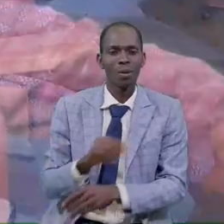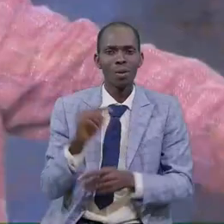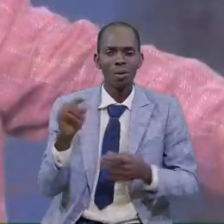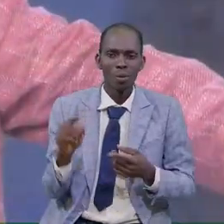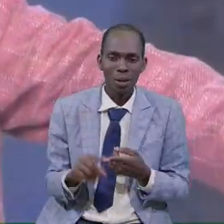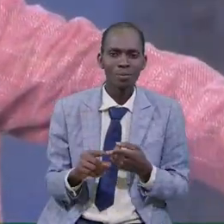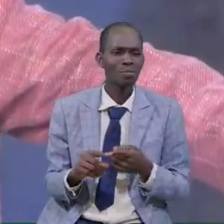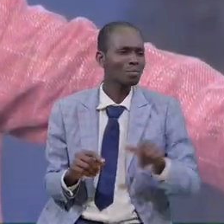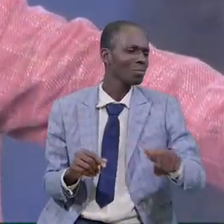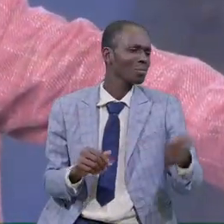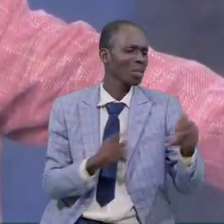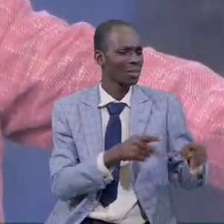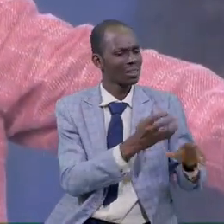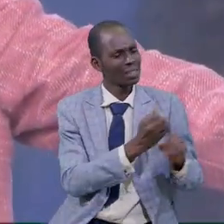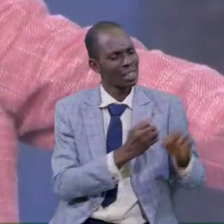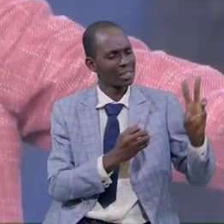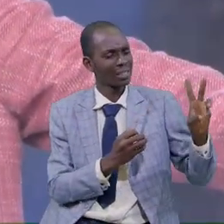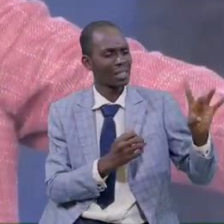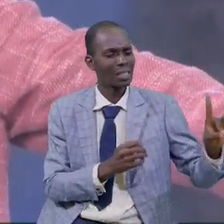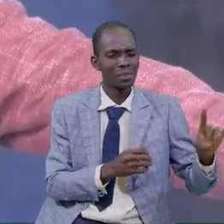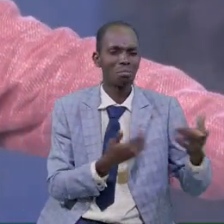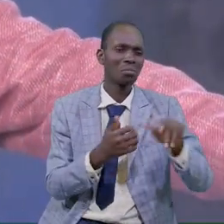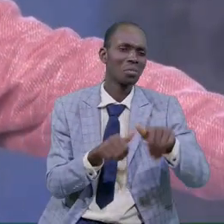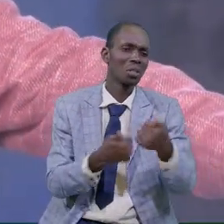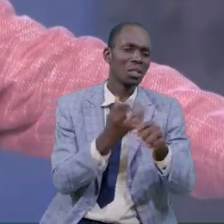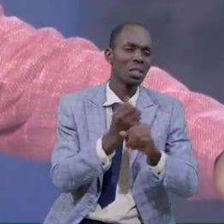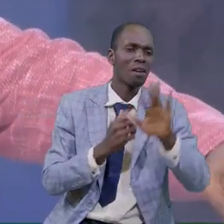Mais le deuxième a eu 68 ou bien